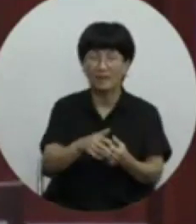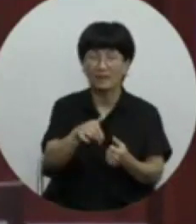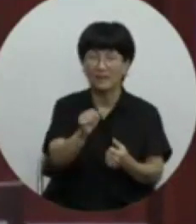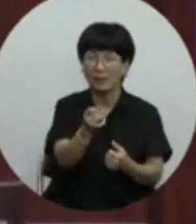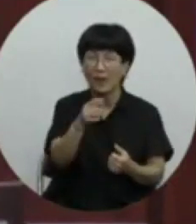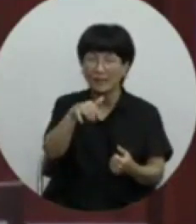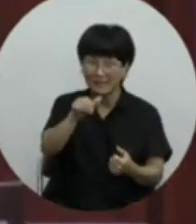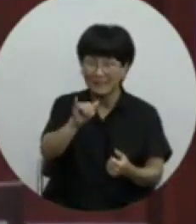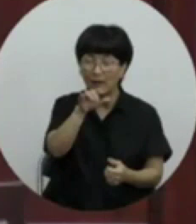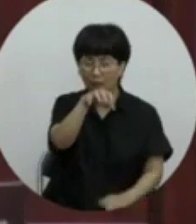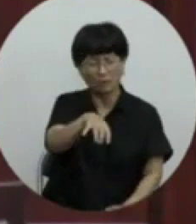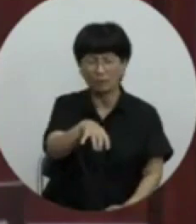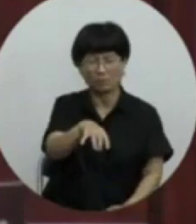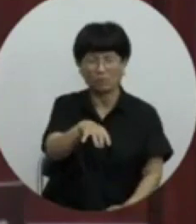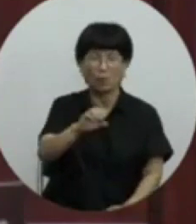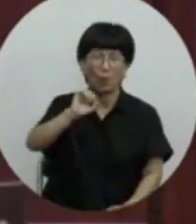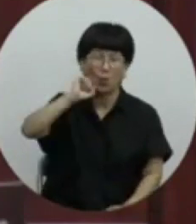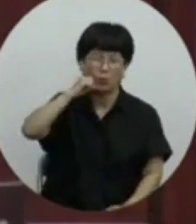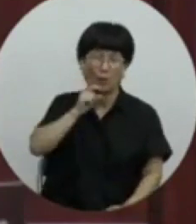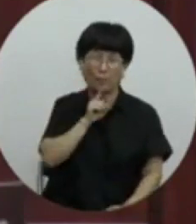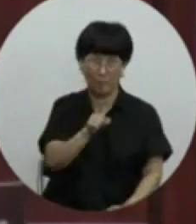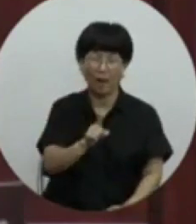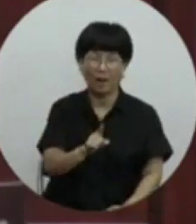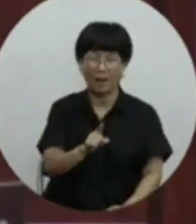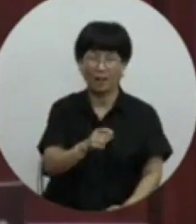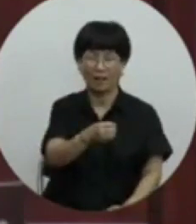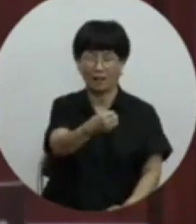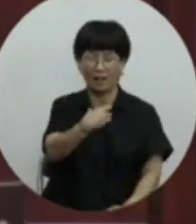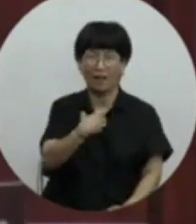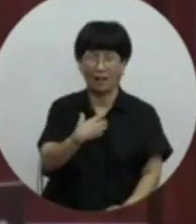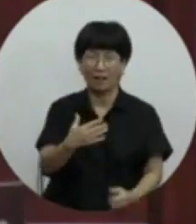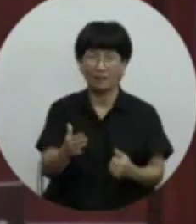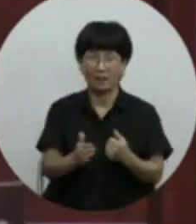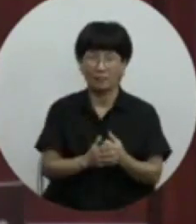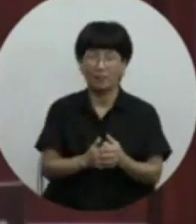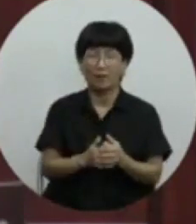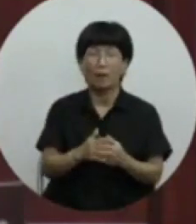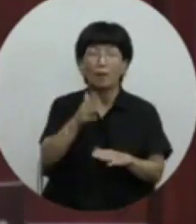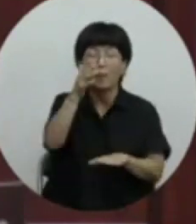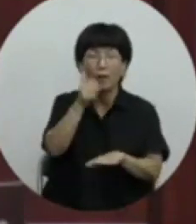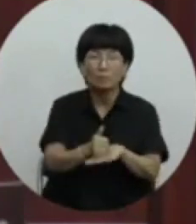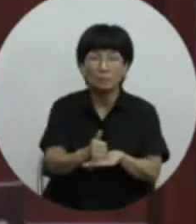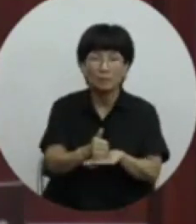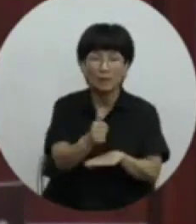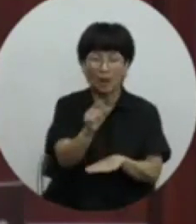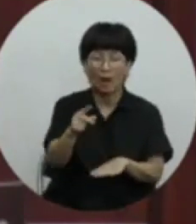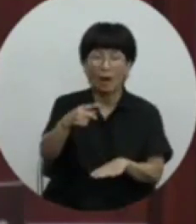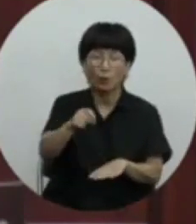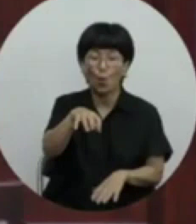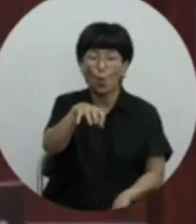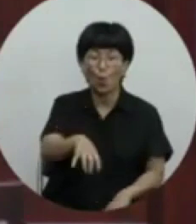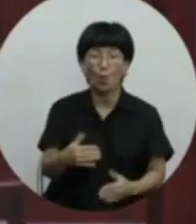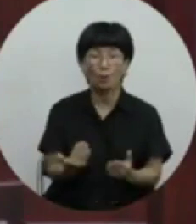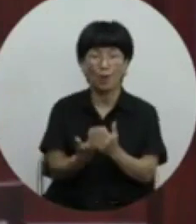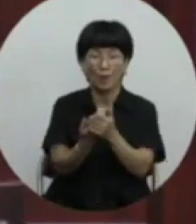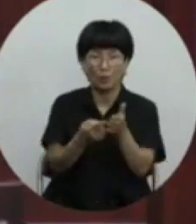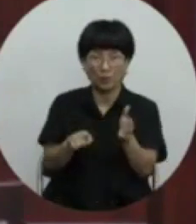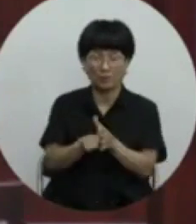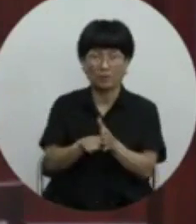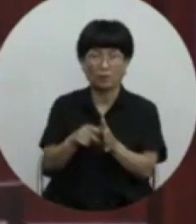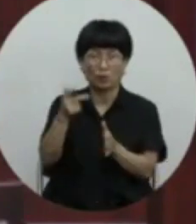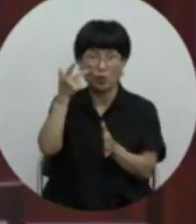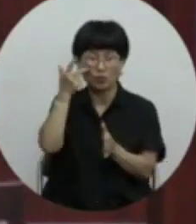이유로 어렵다는 의견을 표시해 왔습니다. 그렇다면은 하동 제1시장 개발을 위해서는